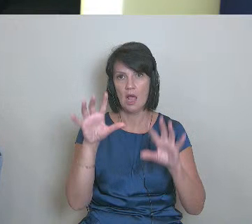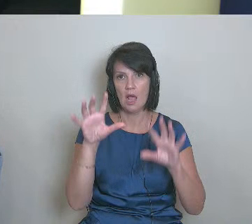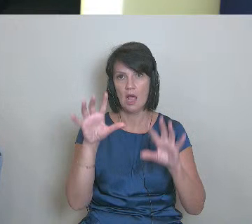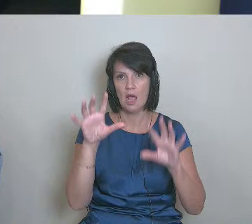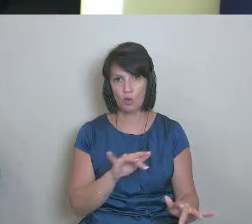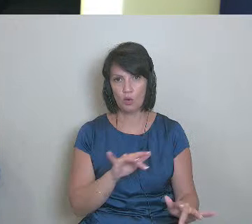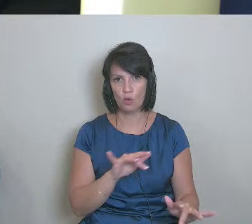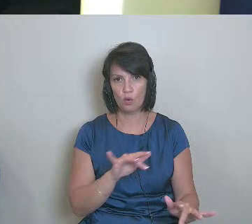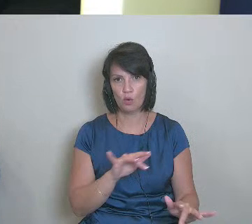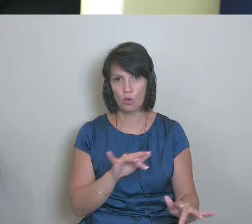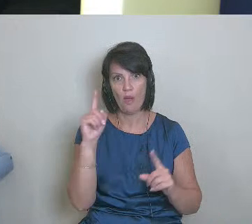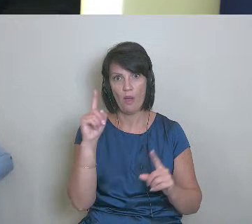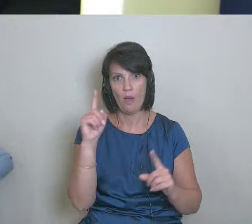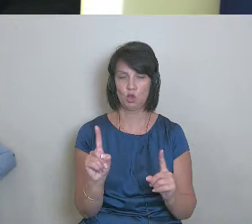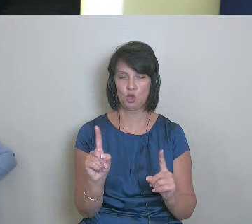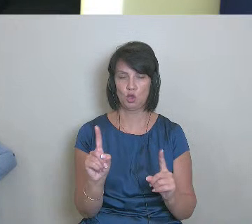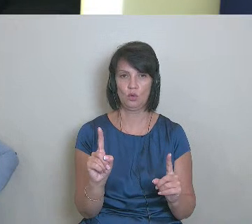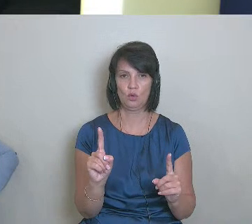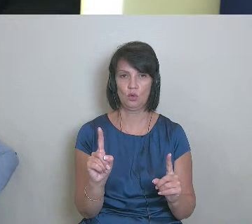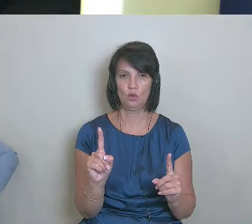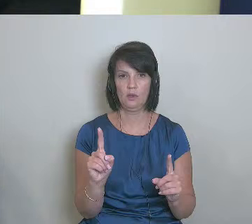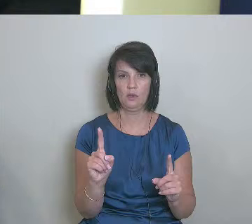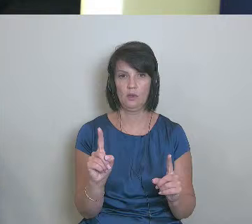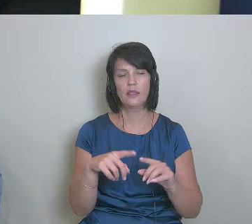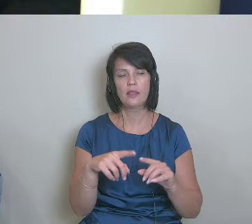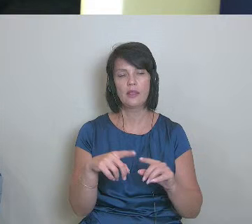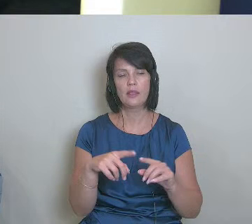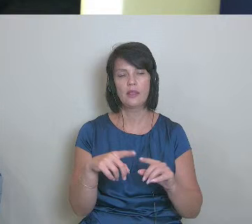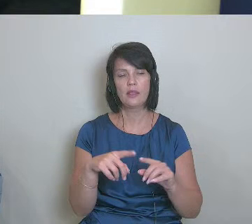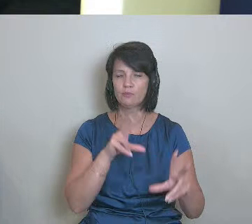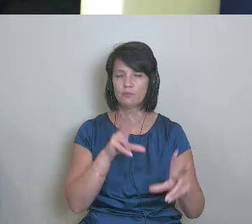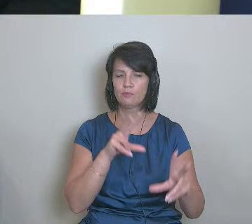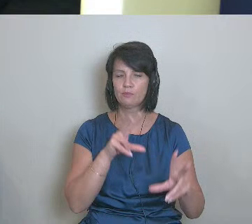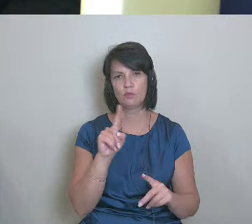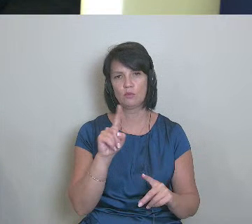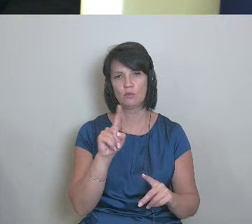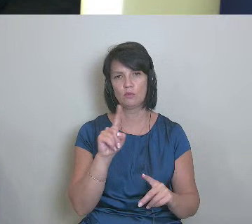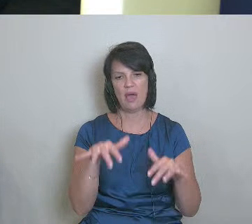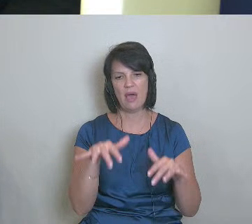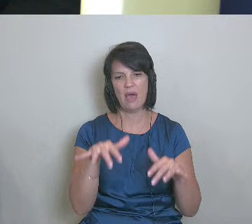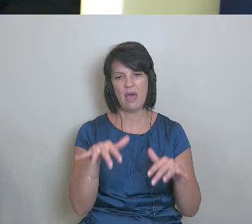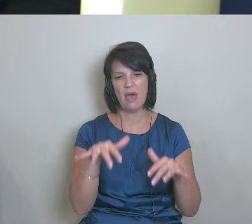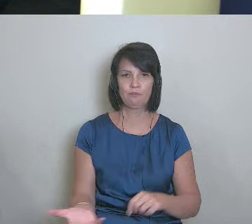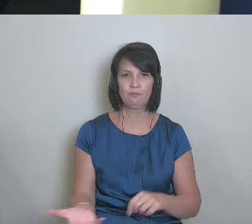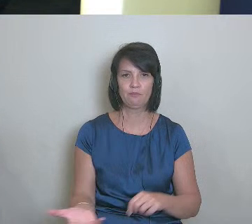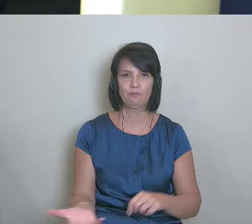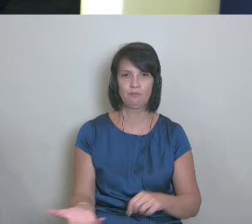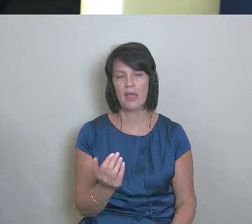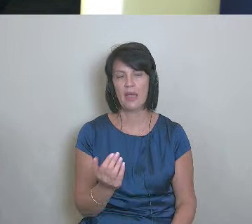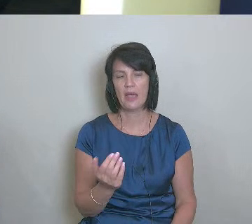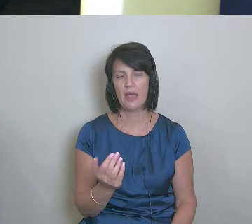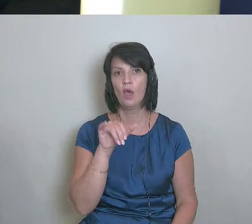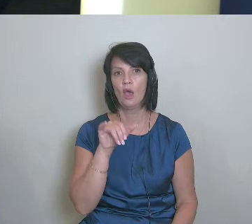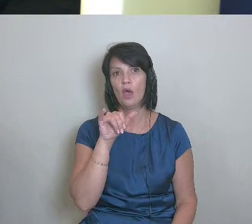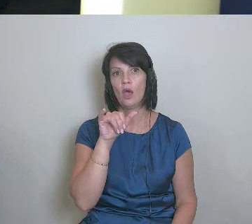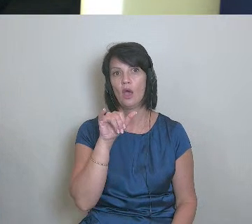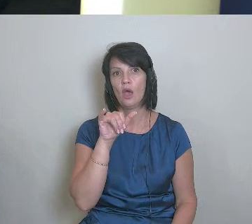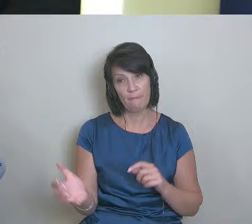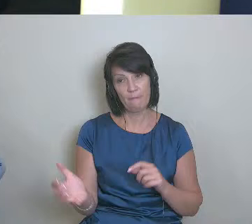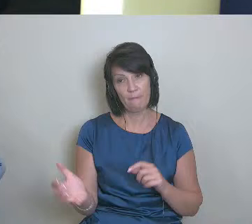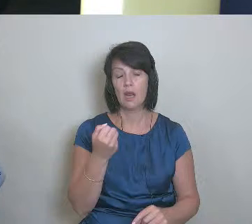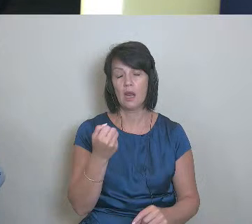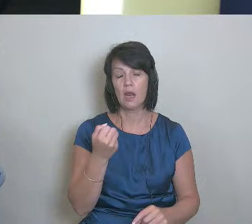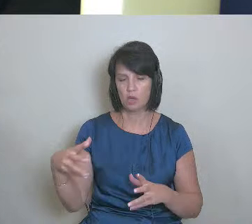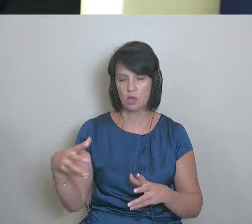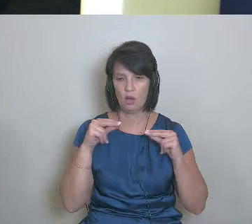not to undermine the legitimacy of the electoral process, we believe that it should be done by law. Hopefully the parliament will support us. Власне, підтримую колегу і